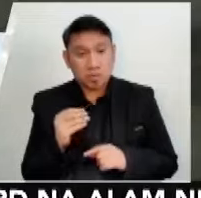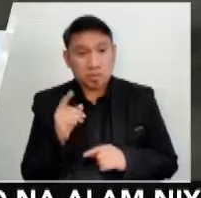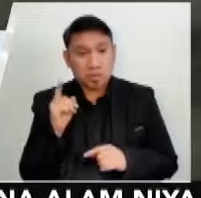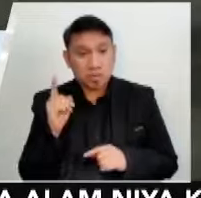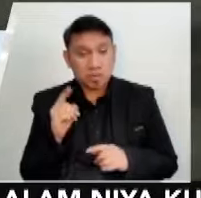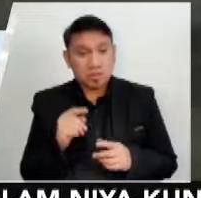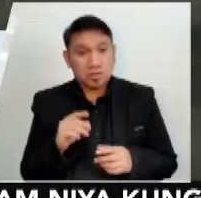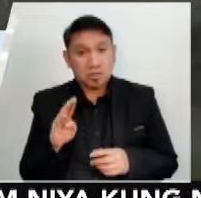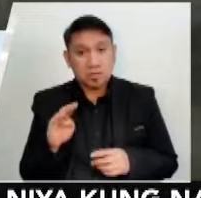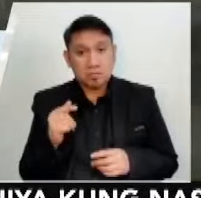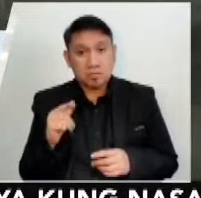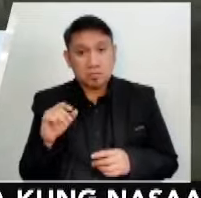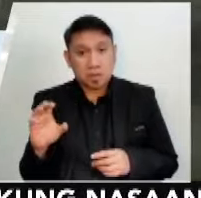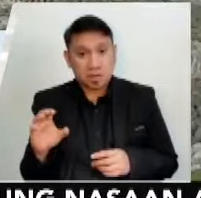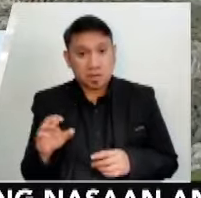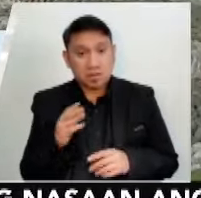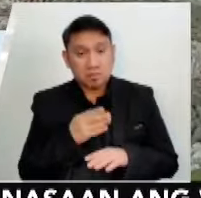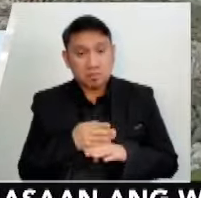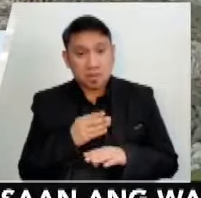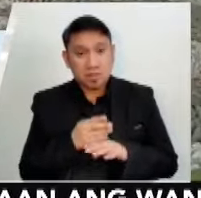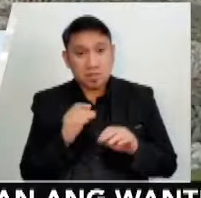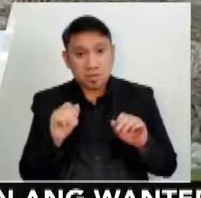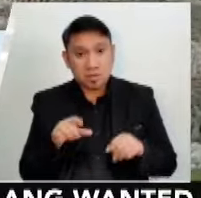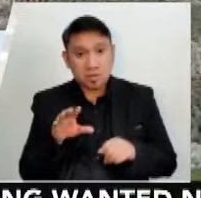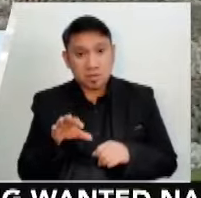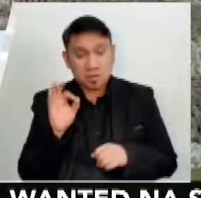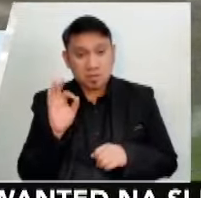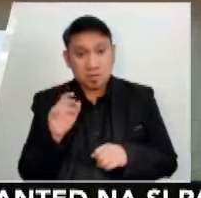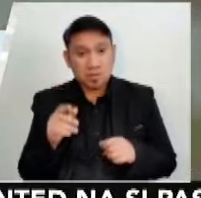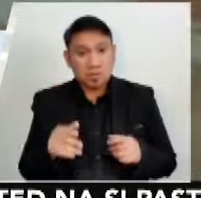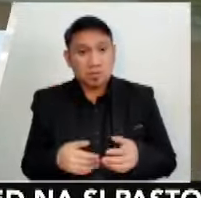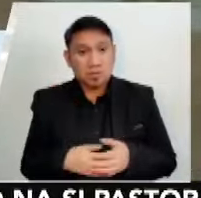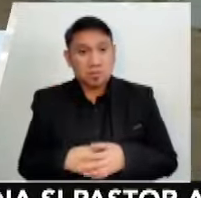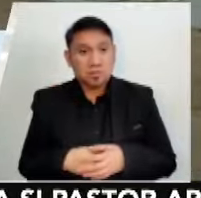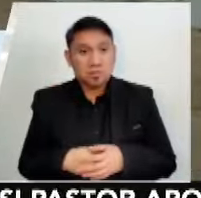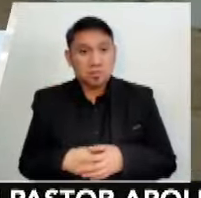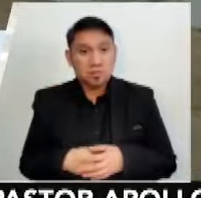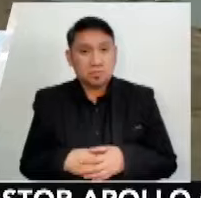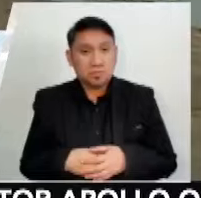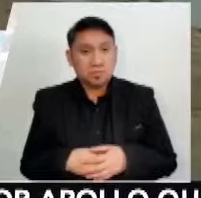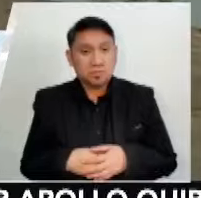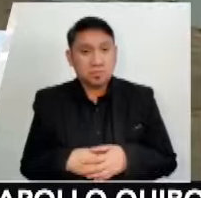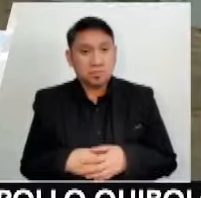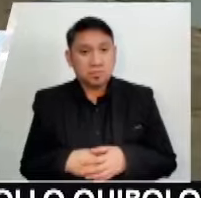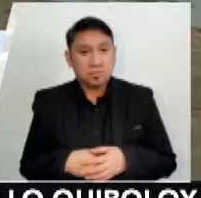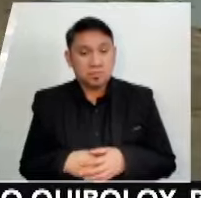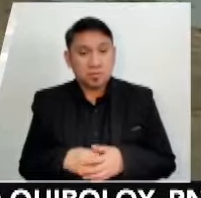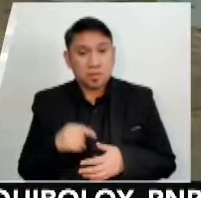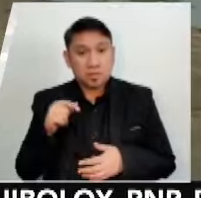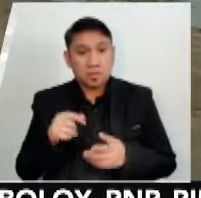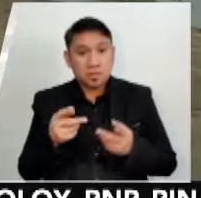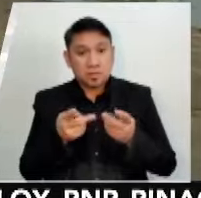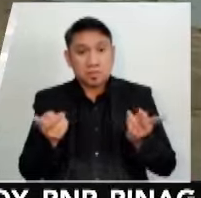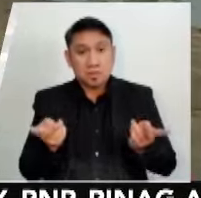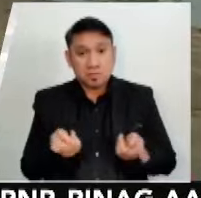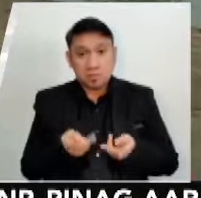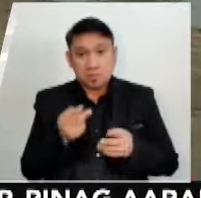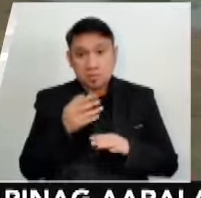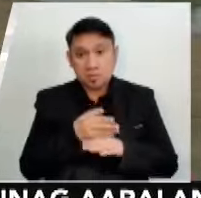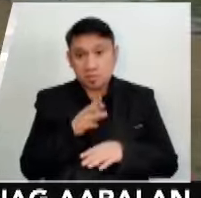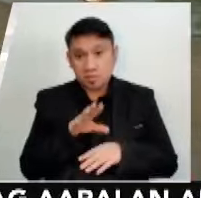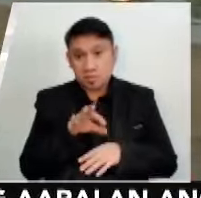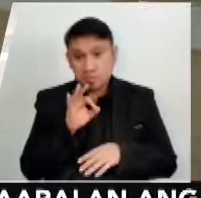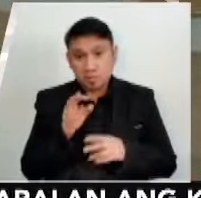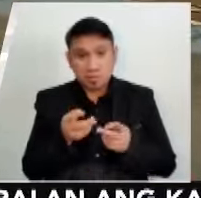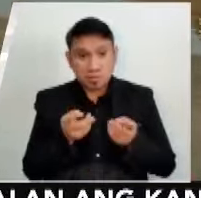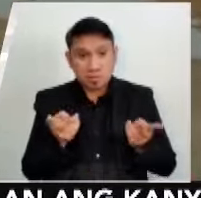Bataan, kung saan matatagpuan ang mansyon ng mga palasyos. Isa lamang ang lugar na ito sa Bataan sa mga piniling location ng